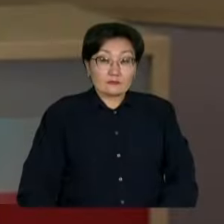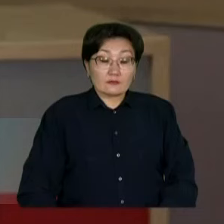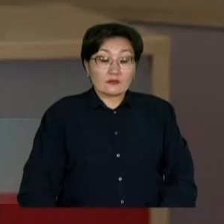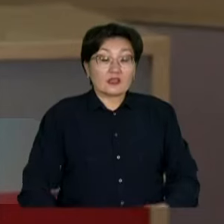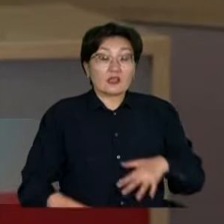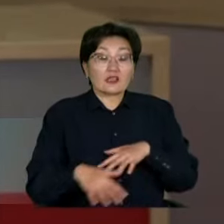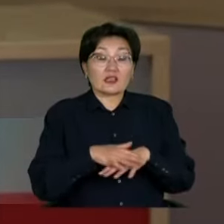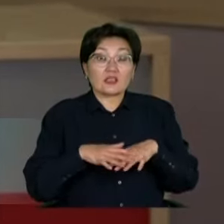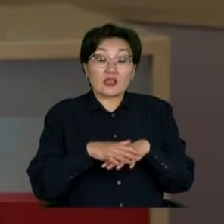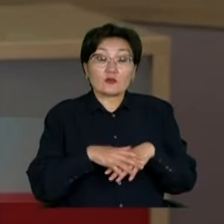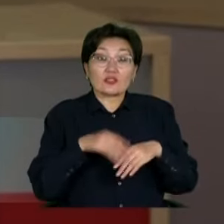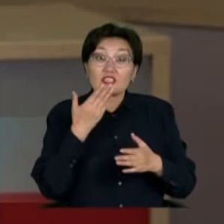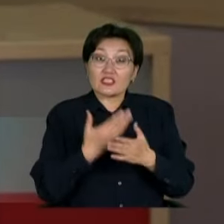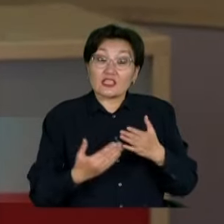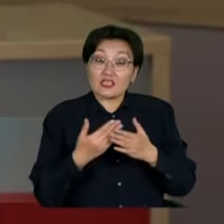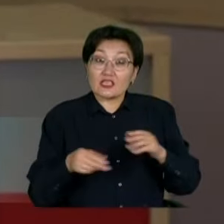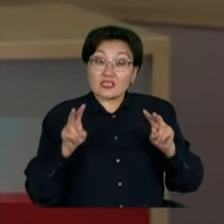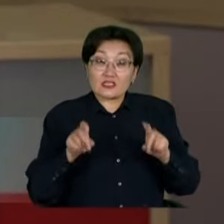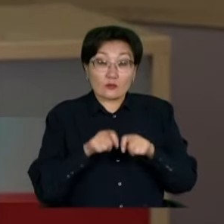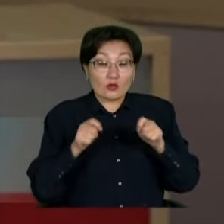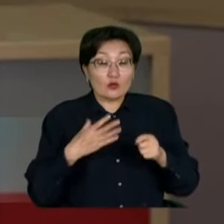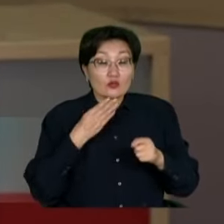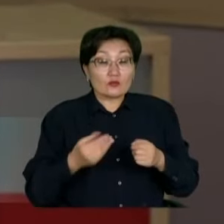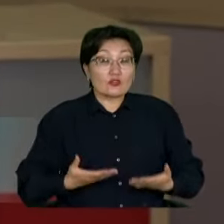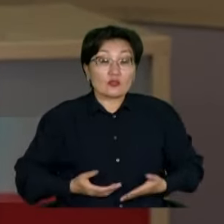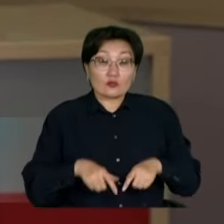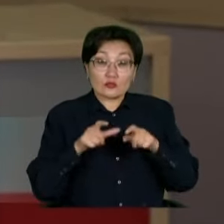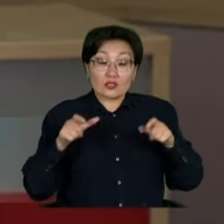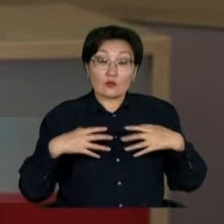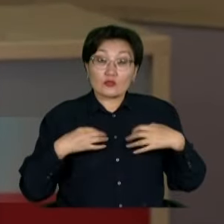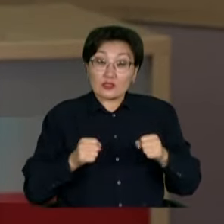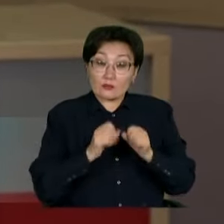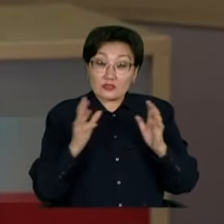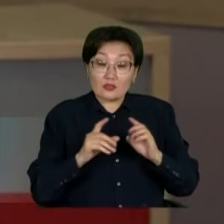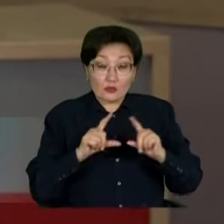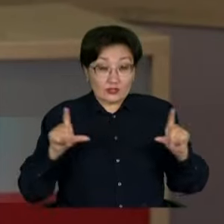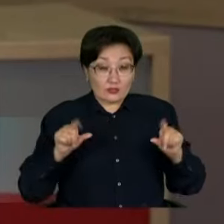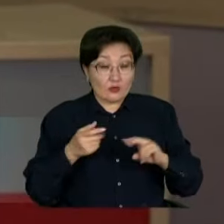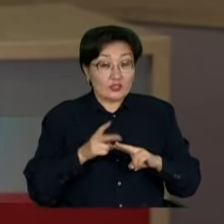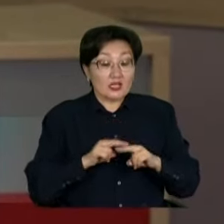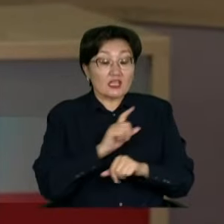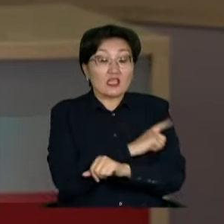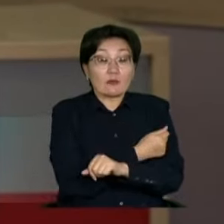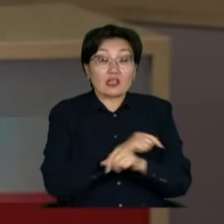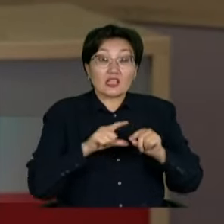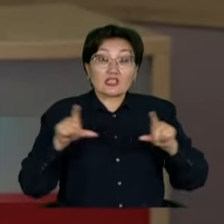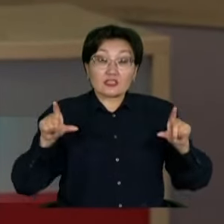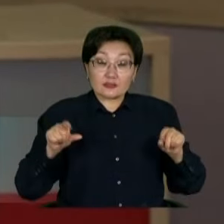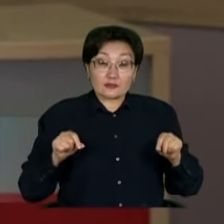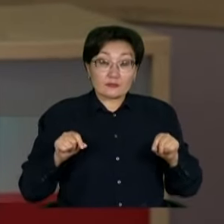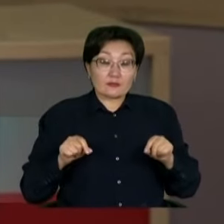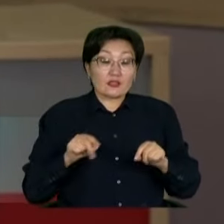Халық кеңесін аштық. Бұл біздің өзіміздің тұрғындармен, содан кейін денсаулық сақтау басқармасы және осы